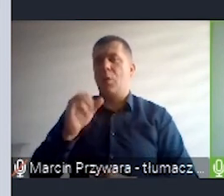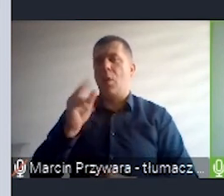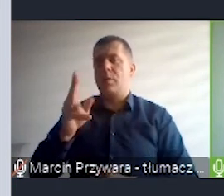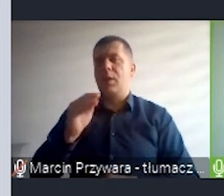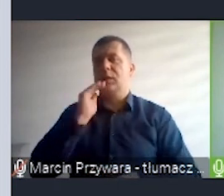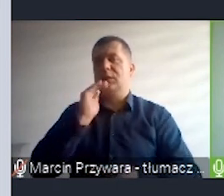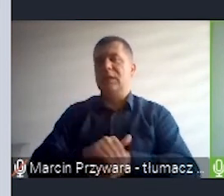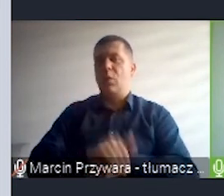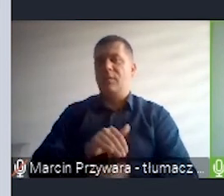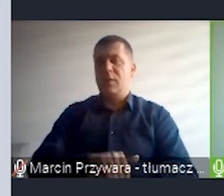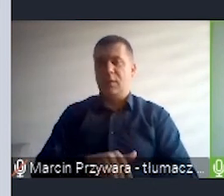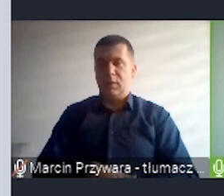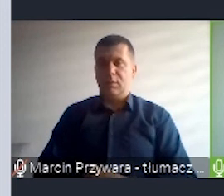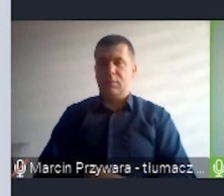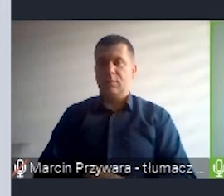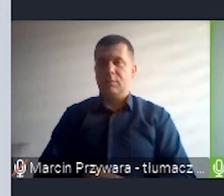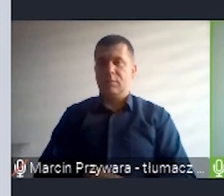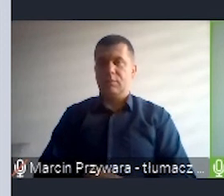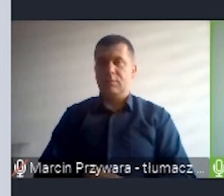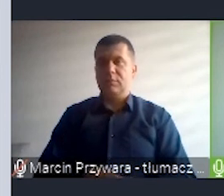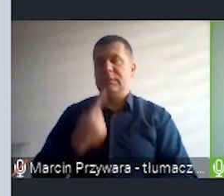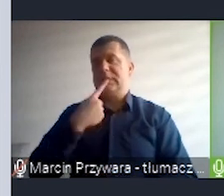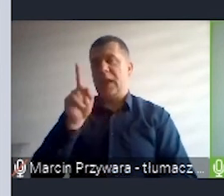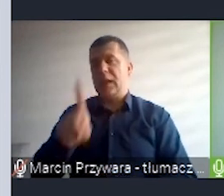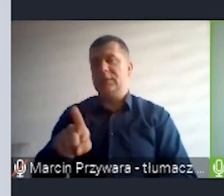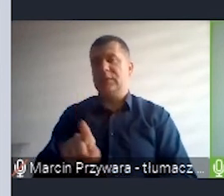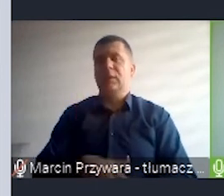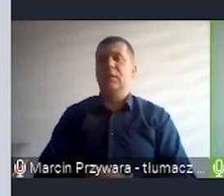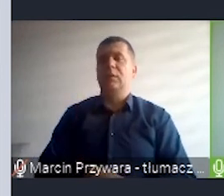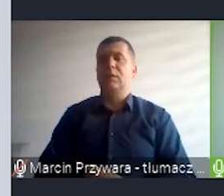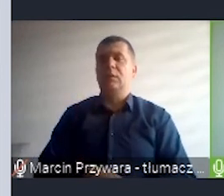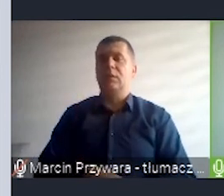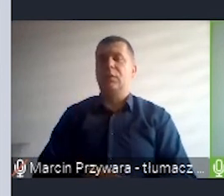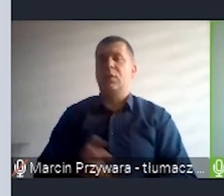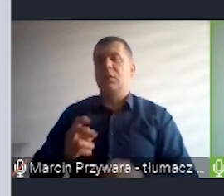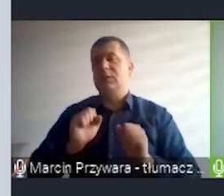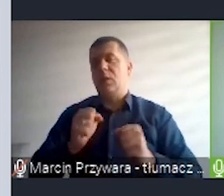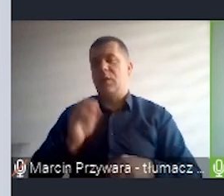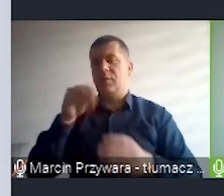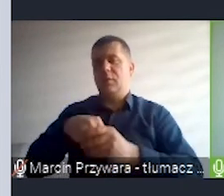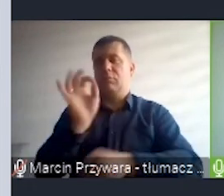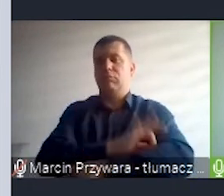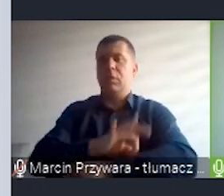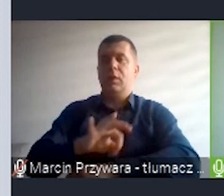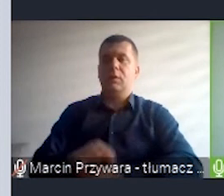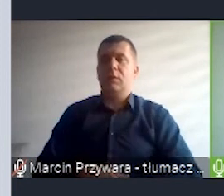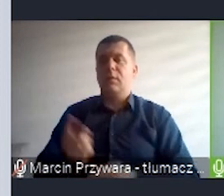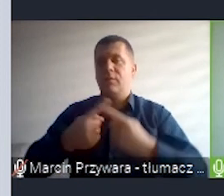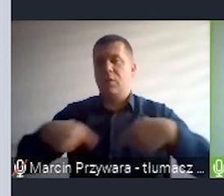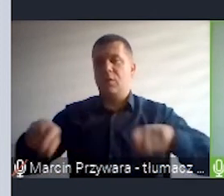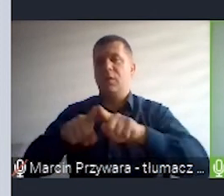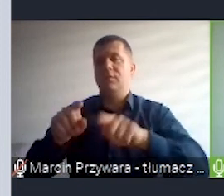z zamówieniami, ze zleceniem realizowanych działań w projektach